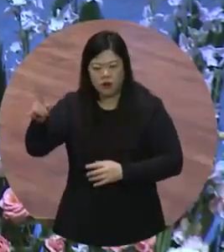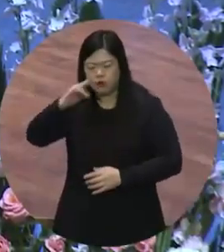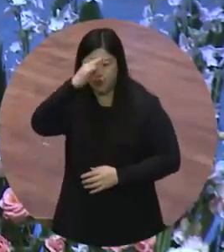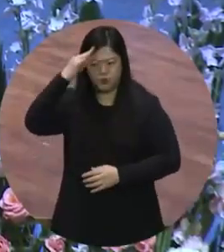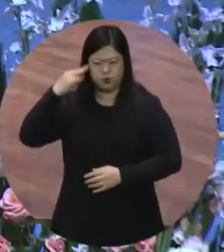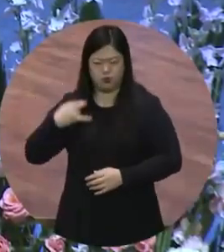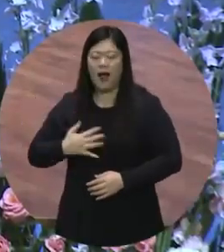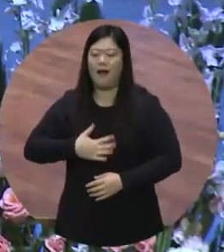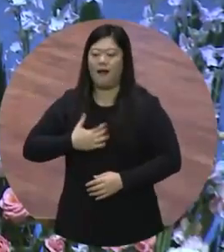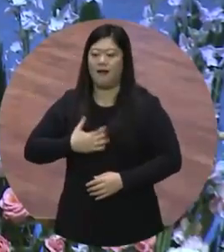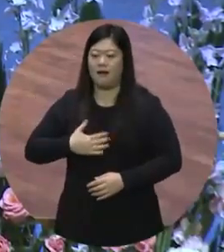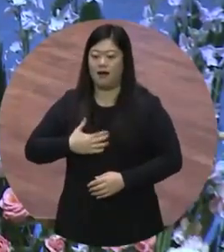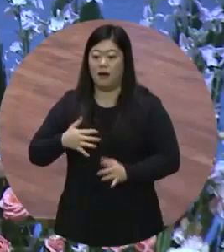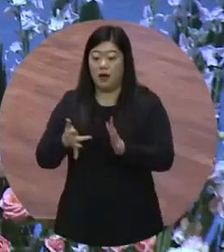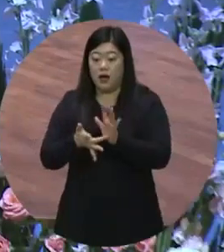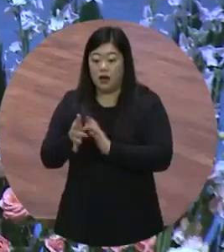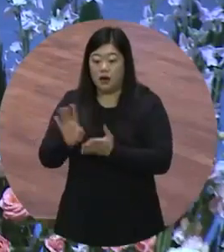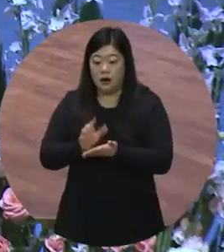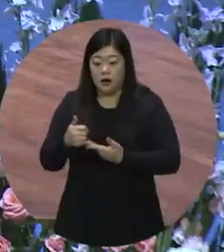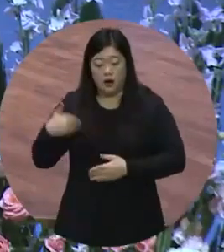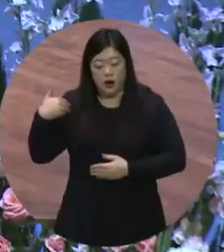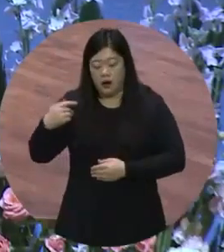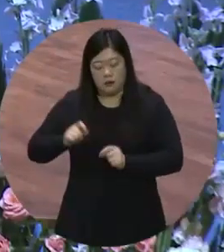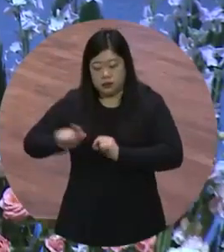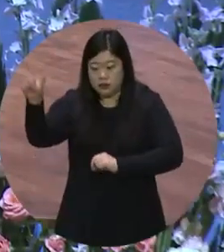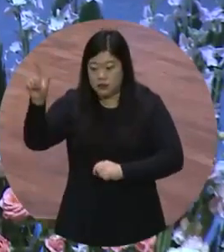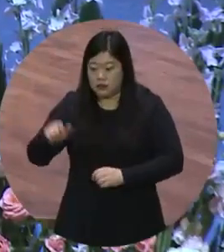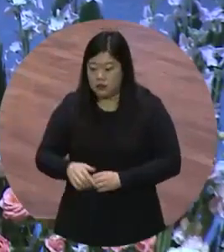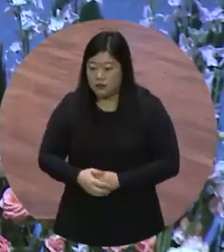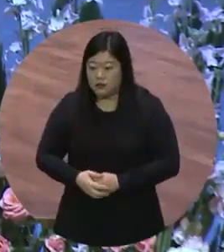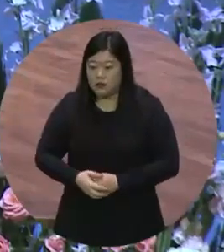마리아 오직 마리아예요 마리아.